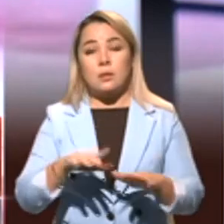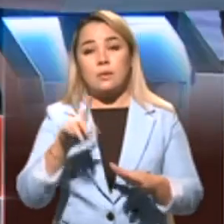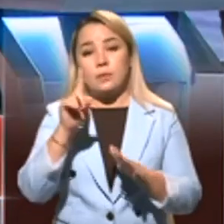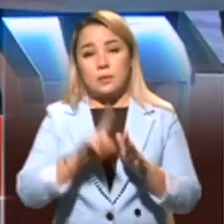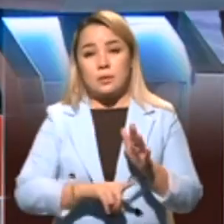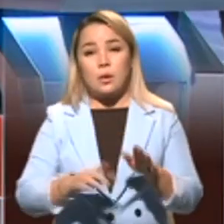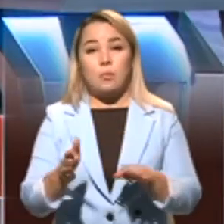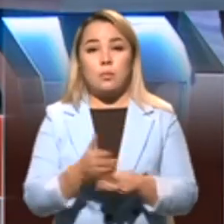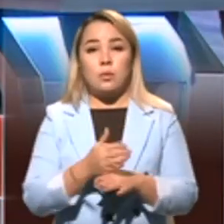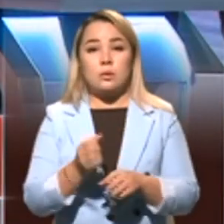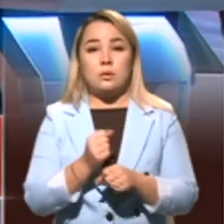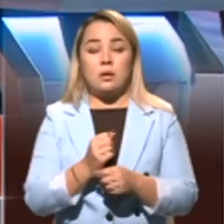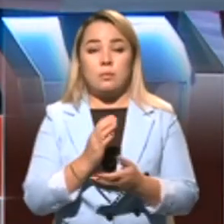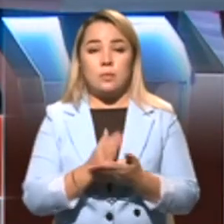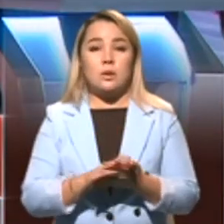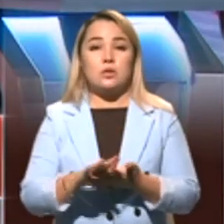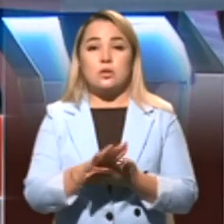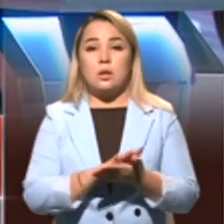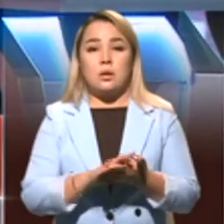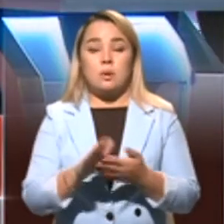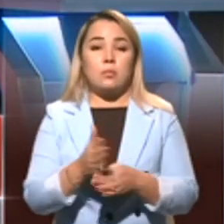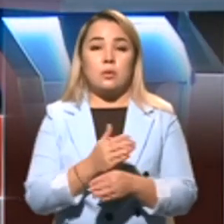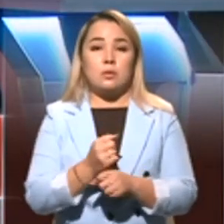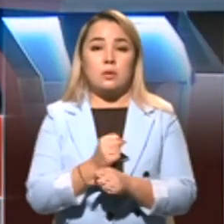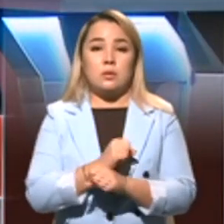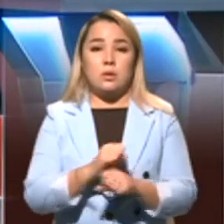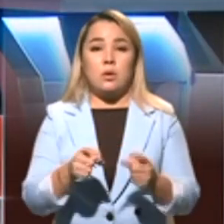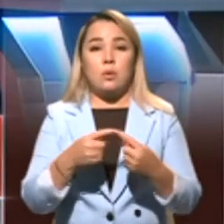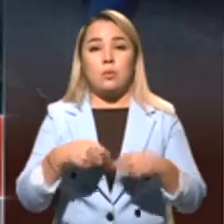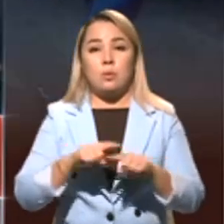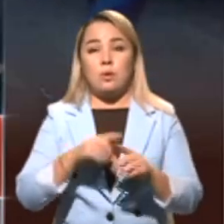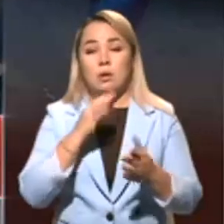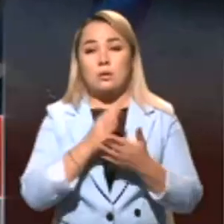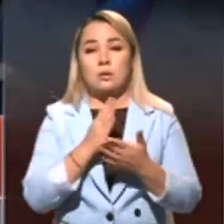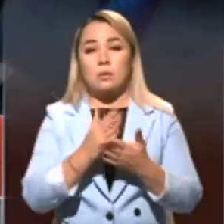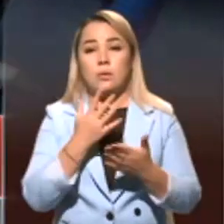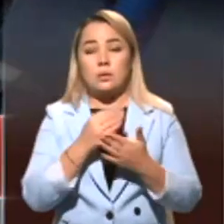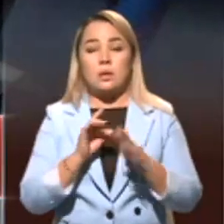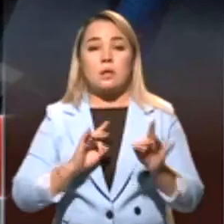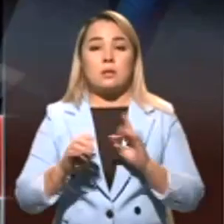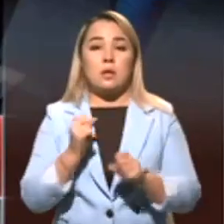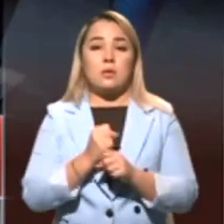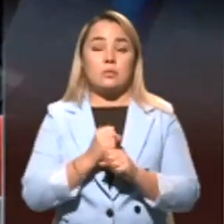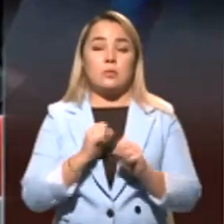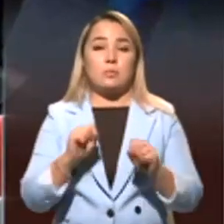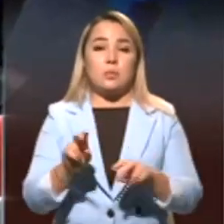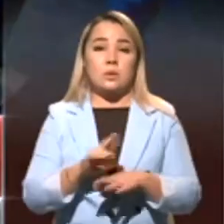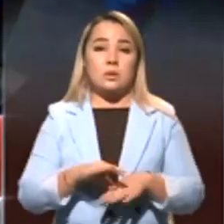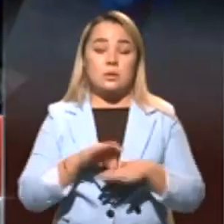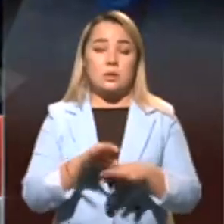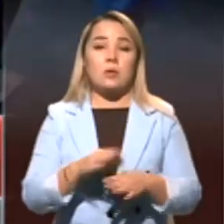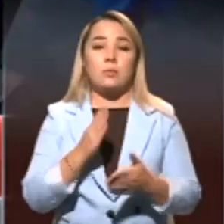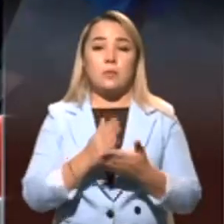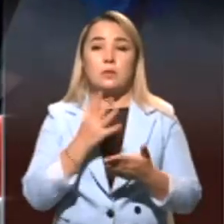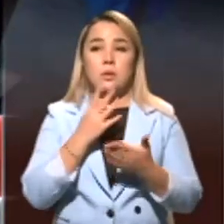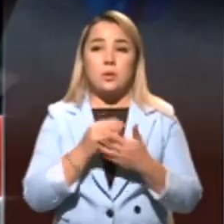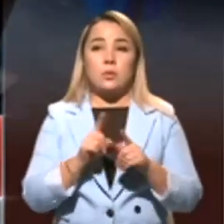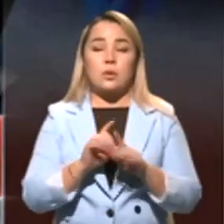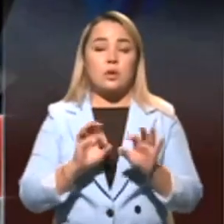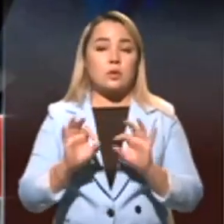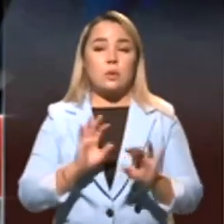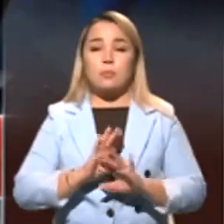бөлінген. Ешқандай қаражат ештеңе бөлінбеу керек зайырлық қоғам бойынша. Рекламада жасалатын болса, онда зайырлық мәселесі қайтып отыр. Жарнама